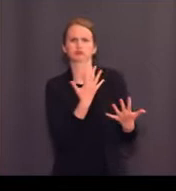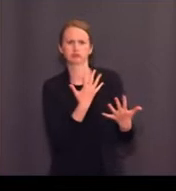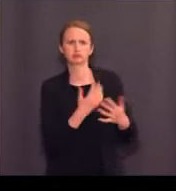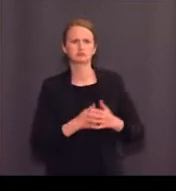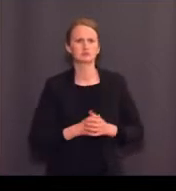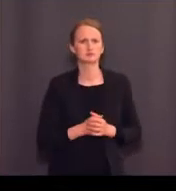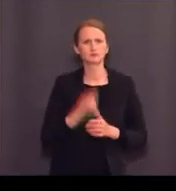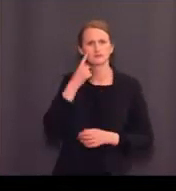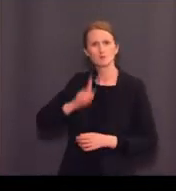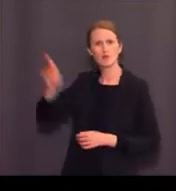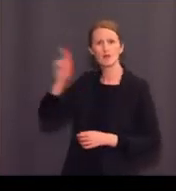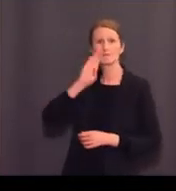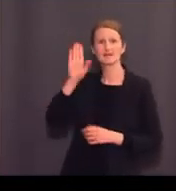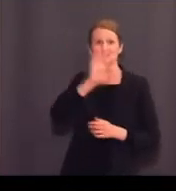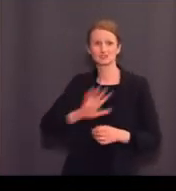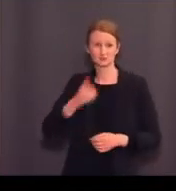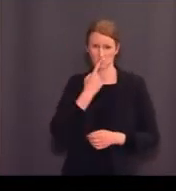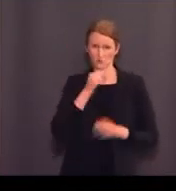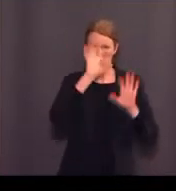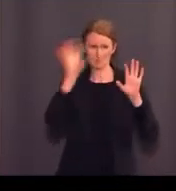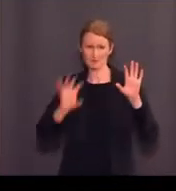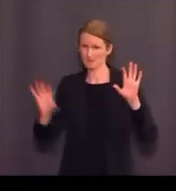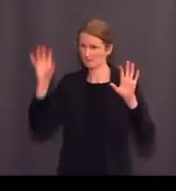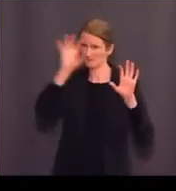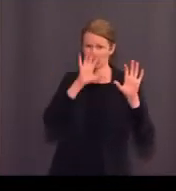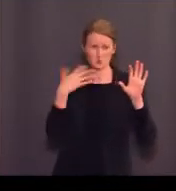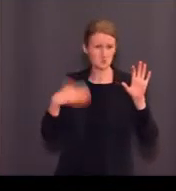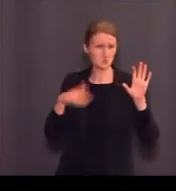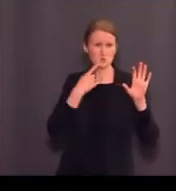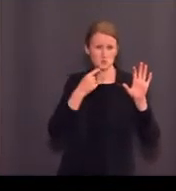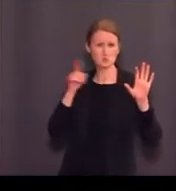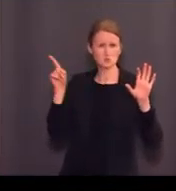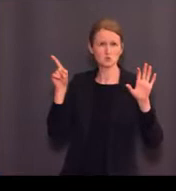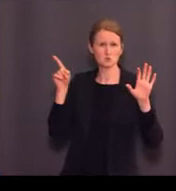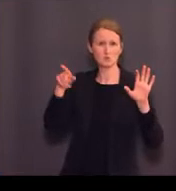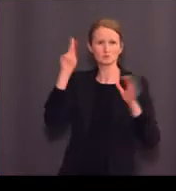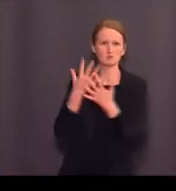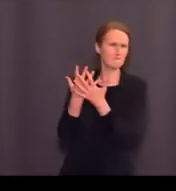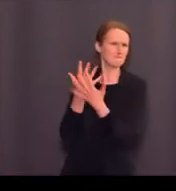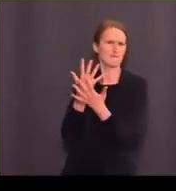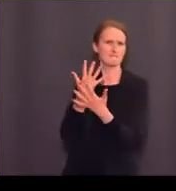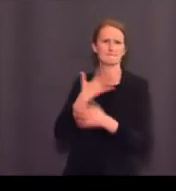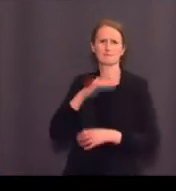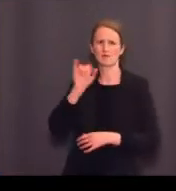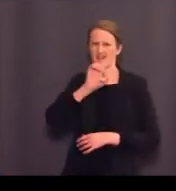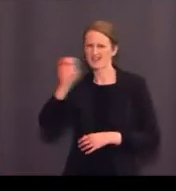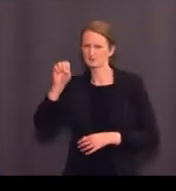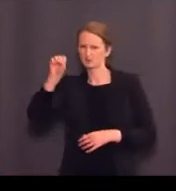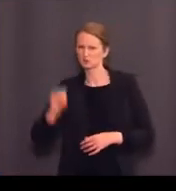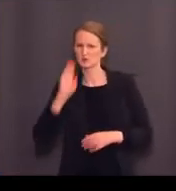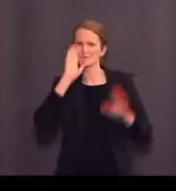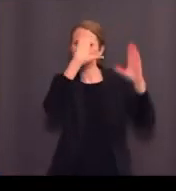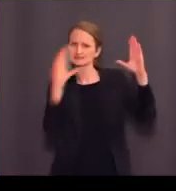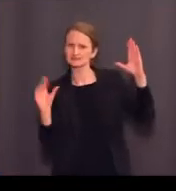rouge, tout spécialement d'ailleurs à l'est et au sud du pays. Vous voyez qu'au niveau des régions,